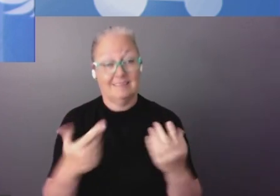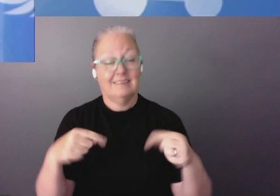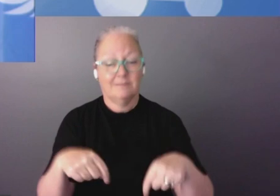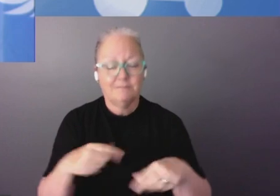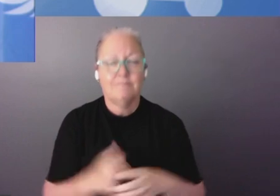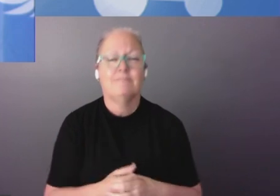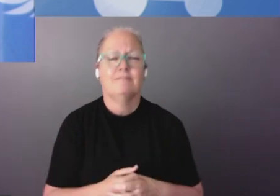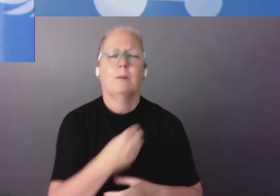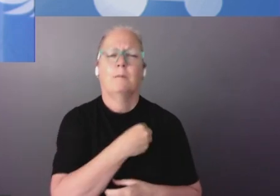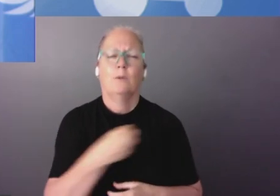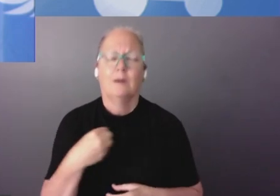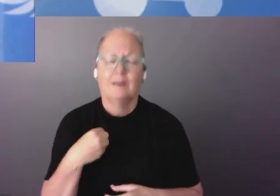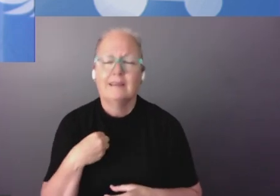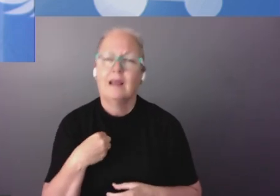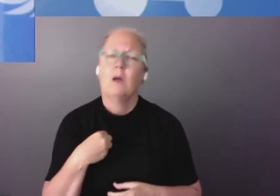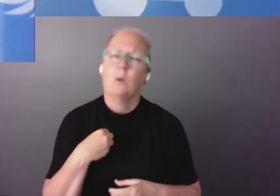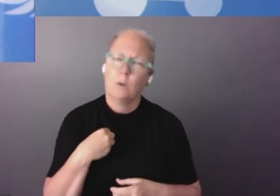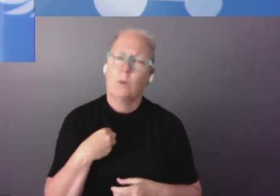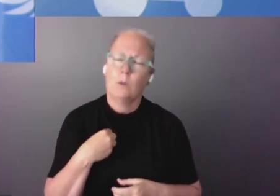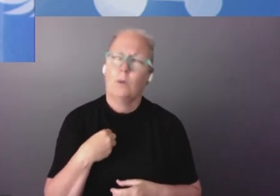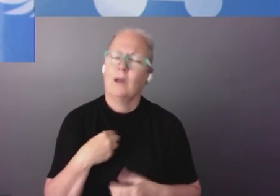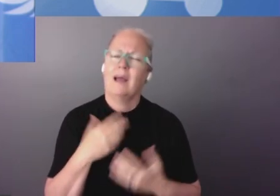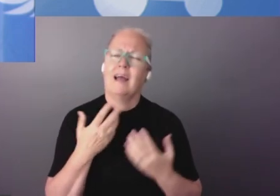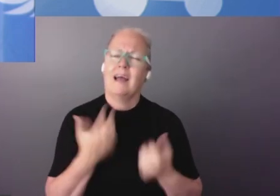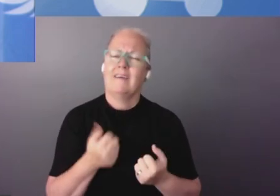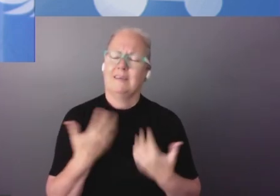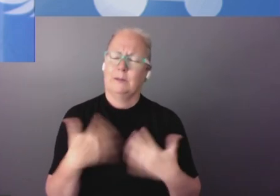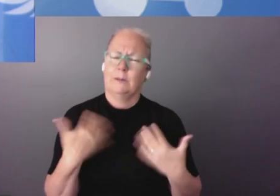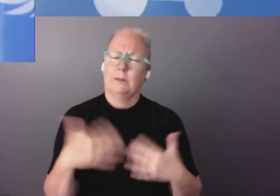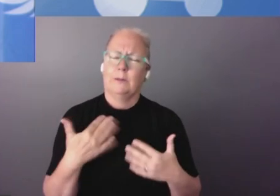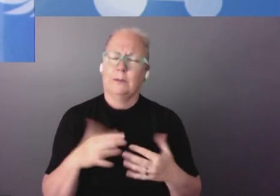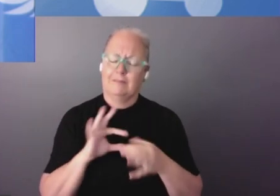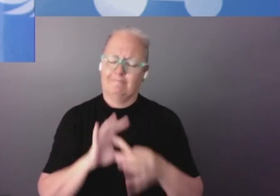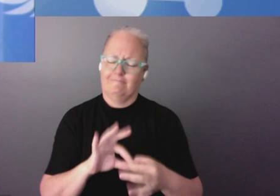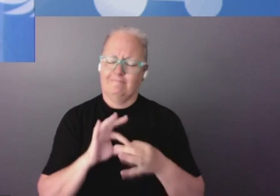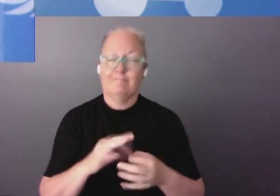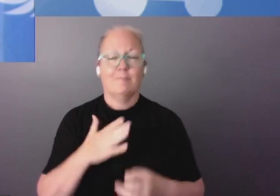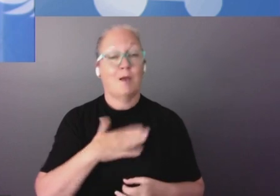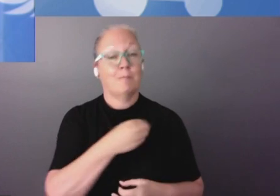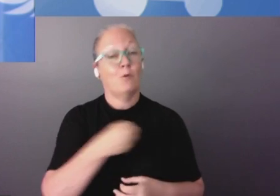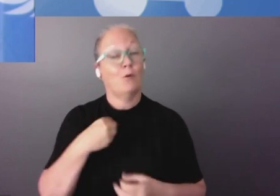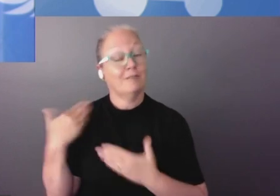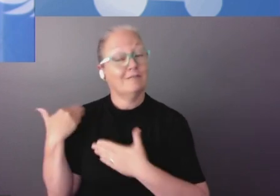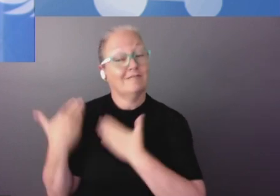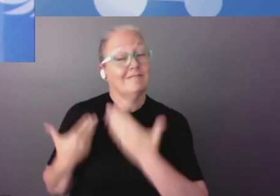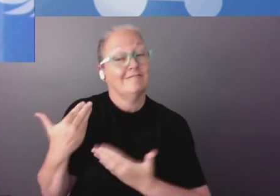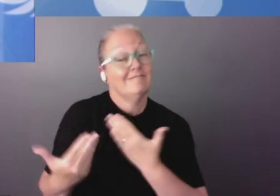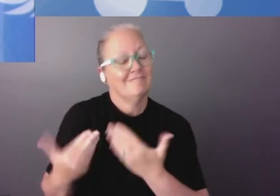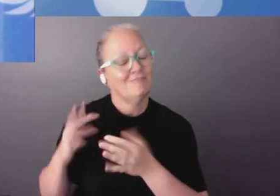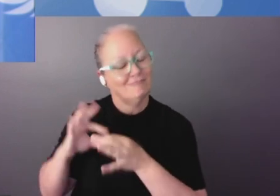Związku Telekomunikacyjnego Hulin Zhao, który nie mógł do nas dzisiaj dołączyć. Tegoroczne spotkanie w